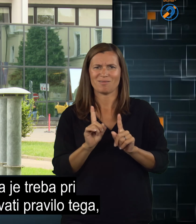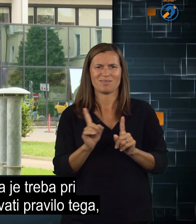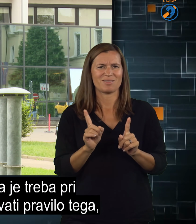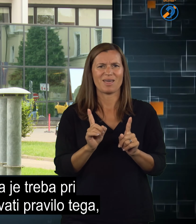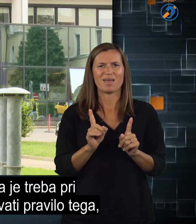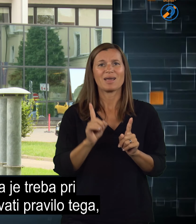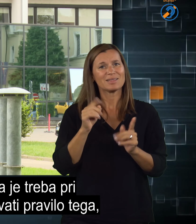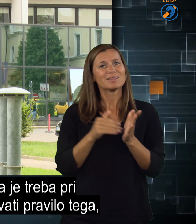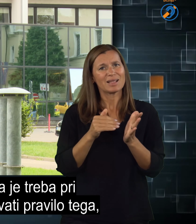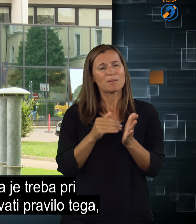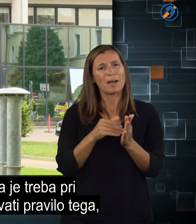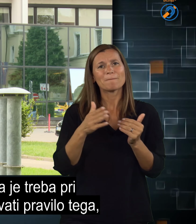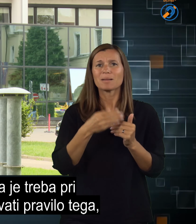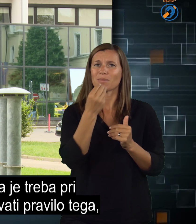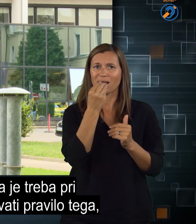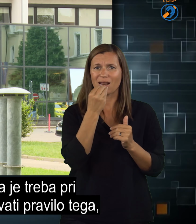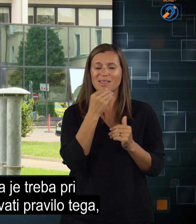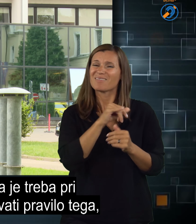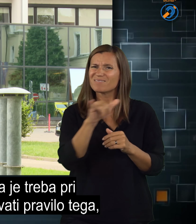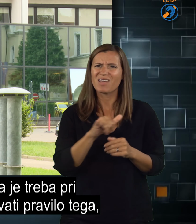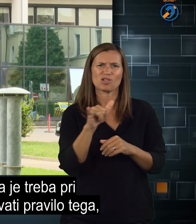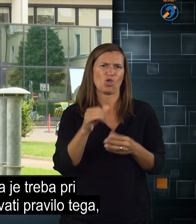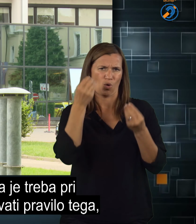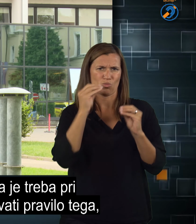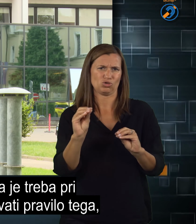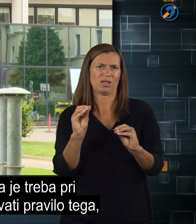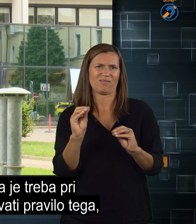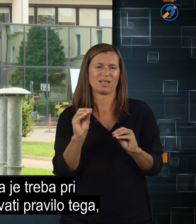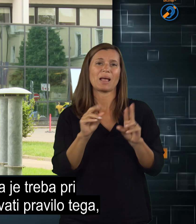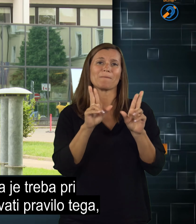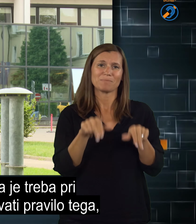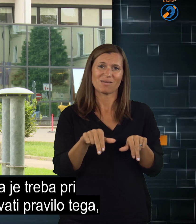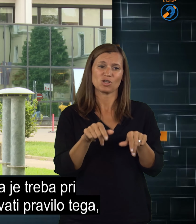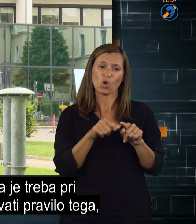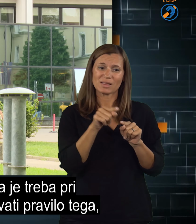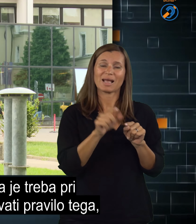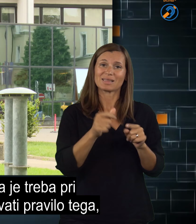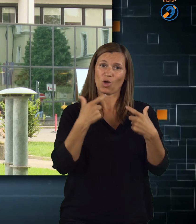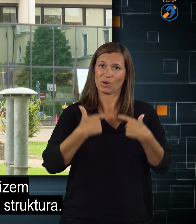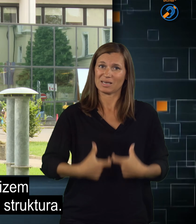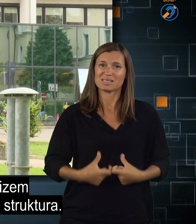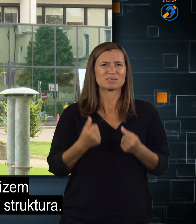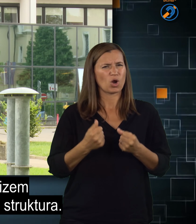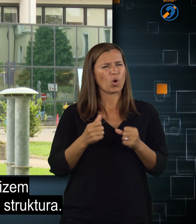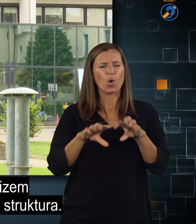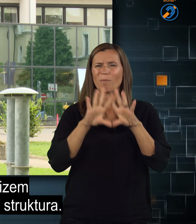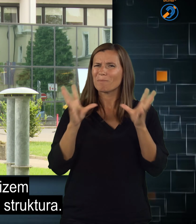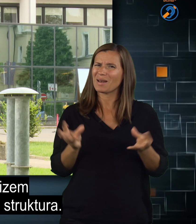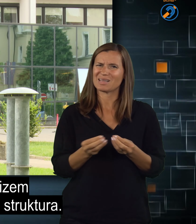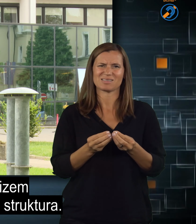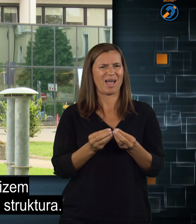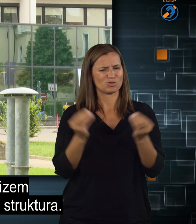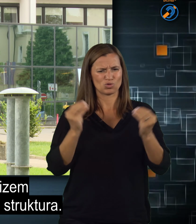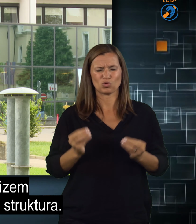da pač je treba pri prehrani vedno upoštevati pravilo tega, da je organizem zelo